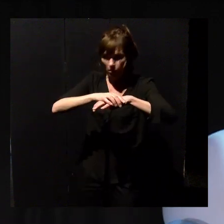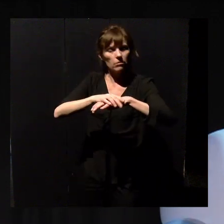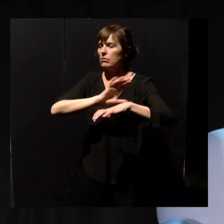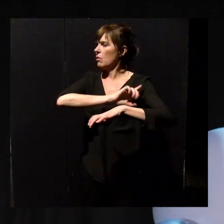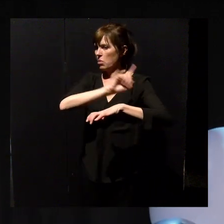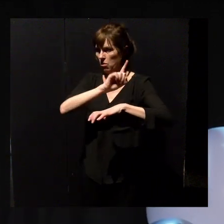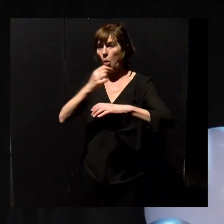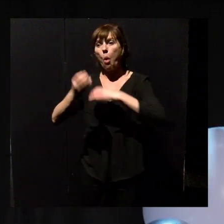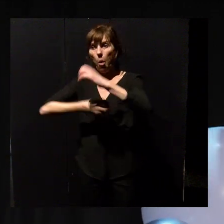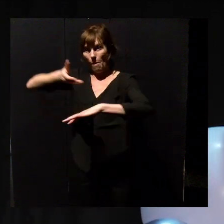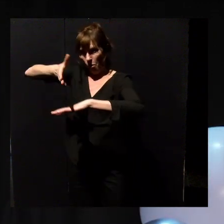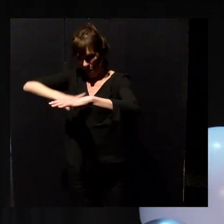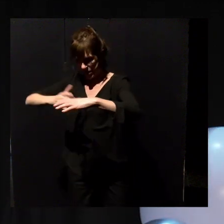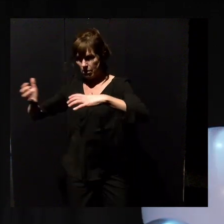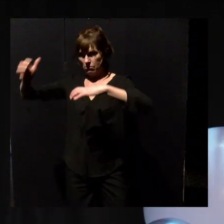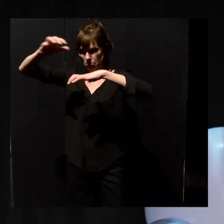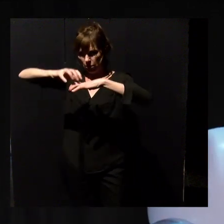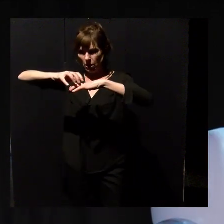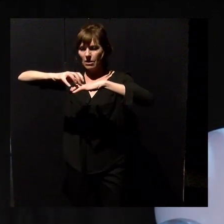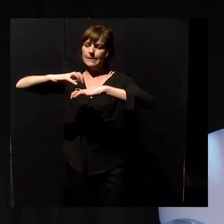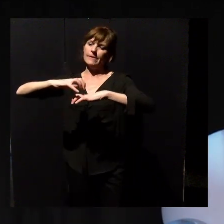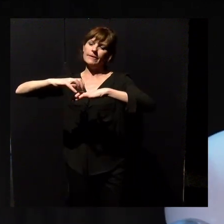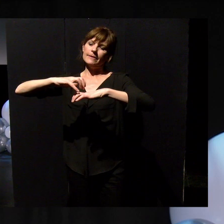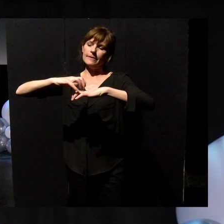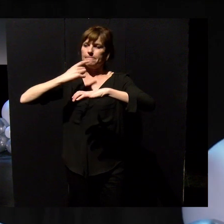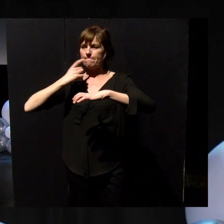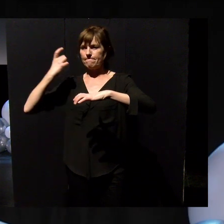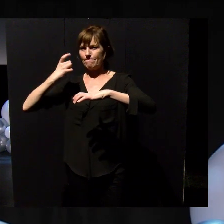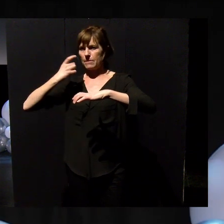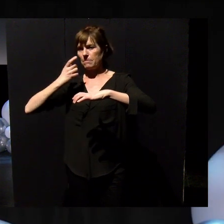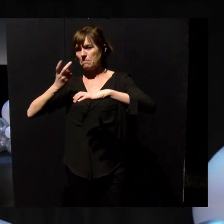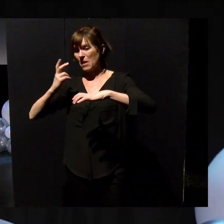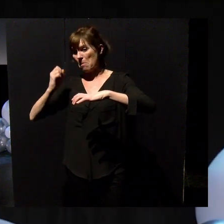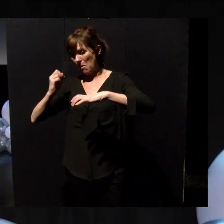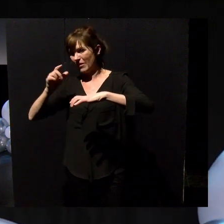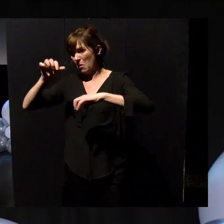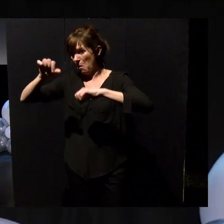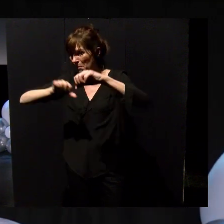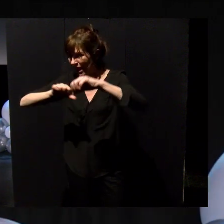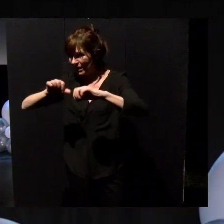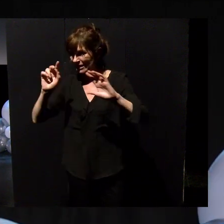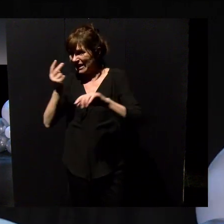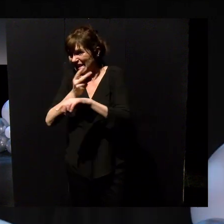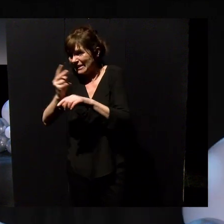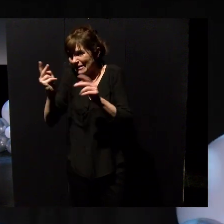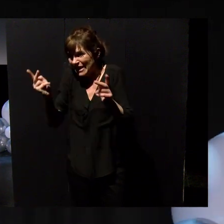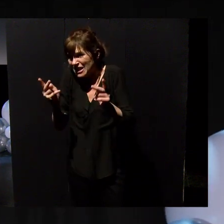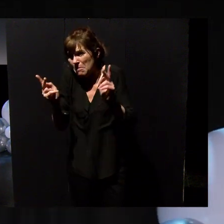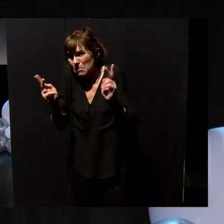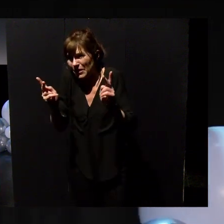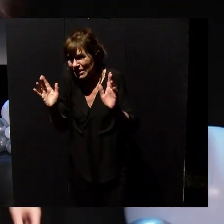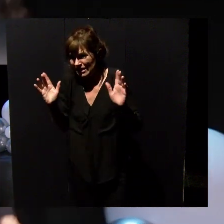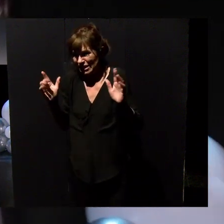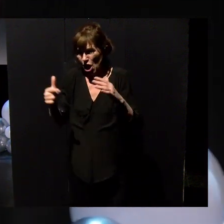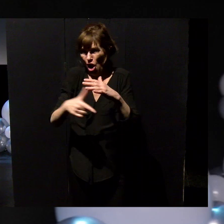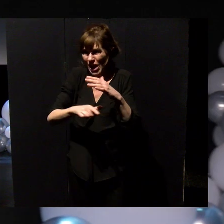ses crises, ou est-ce qu'au risque d'avoir un petit trouble du langage? C'est là qu'intervient la